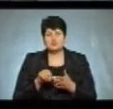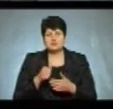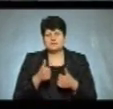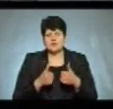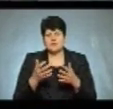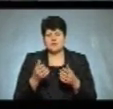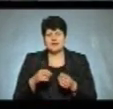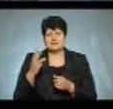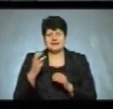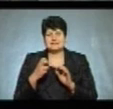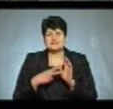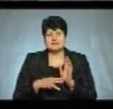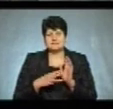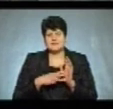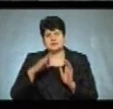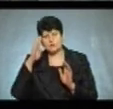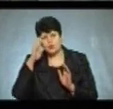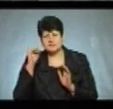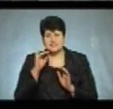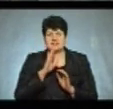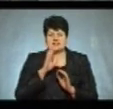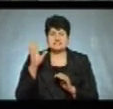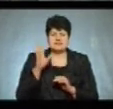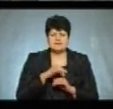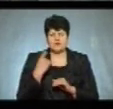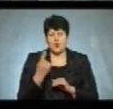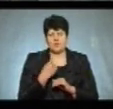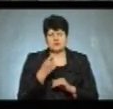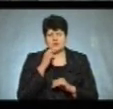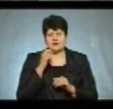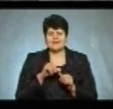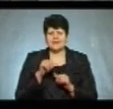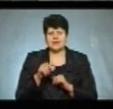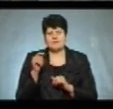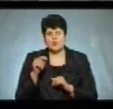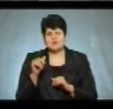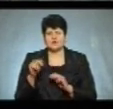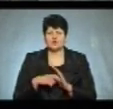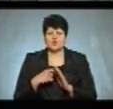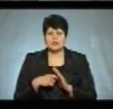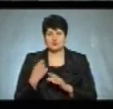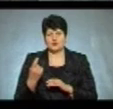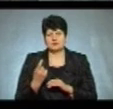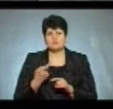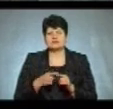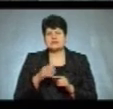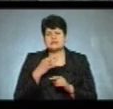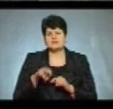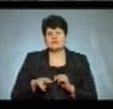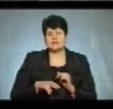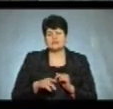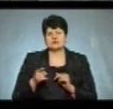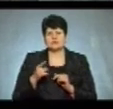беруть 378 хлопців та дівчат зі всіх областей України, крім Луганської та Донецької. Про це повідомила директор